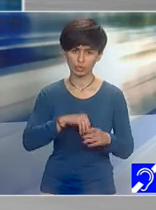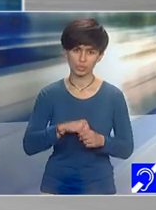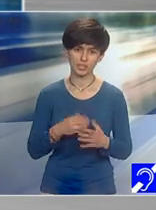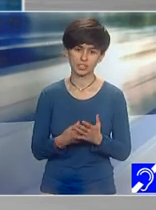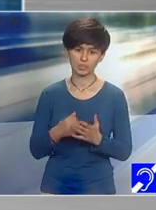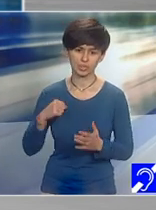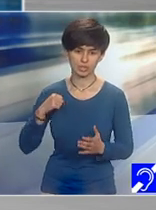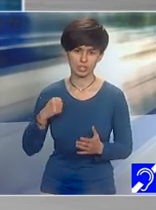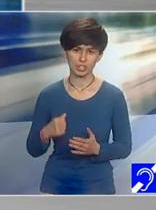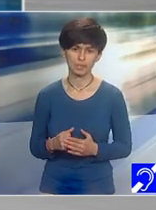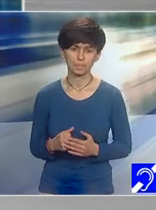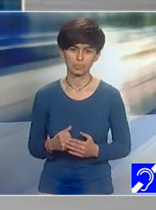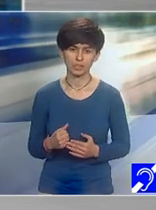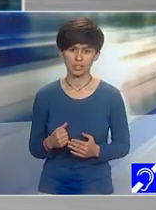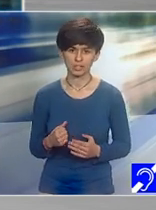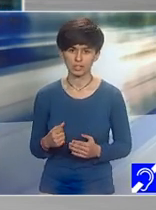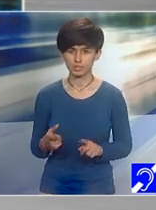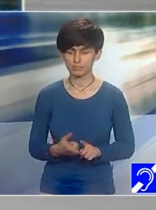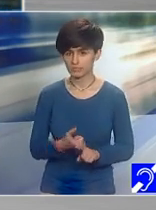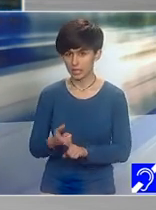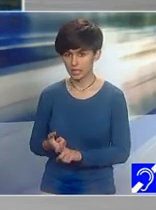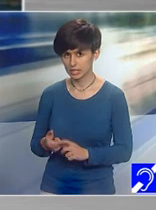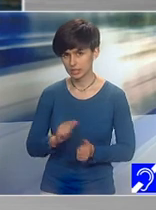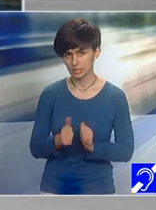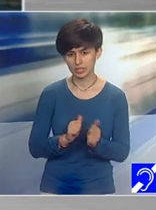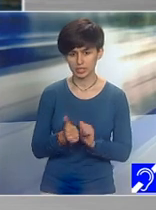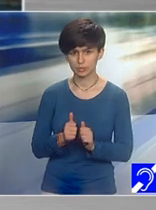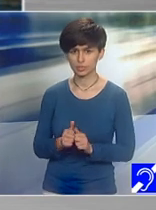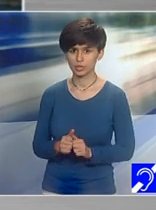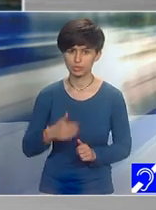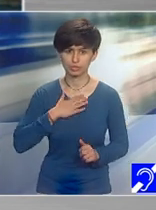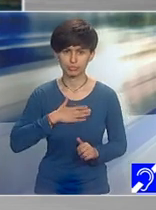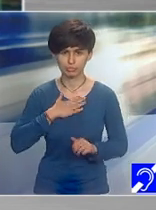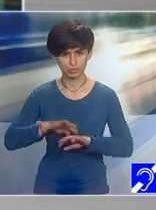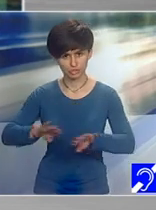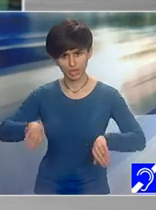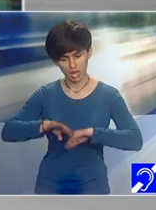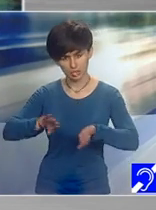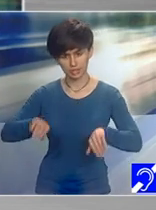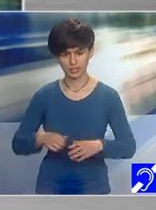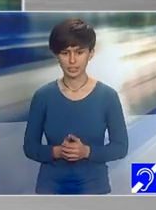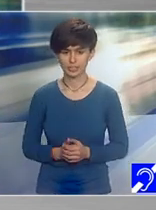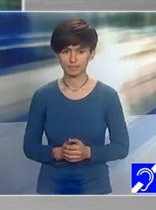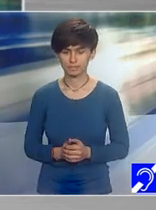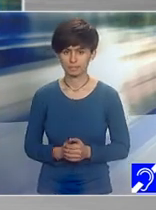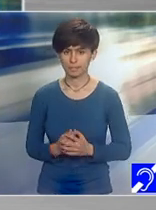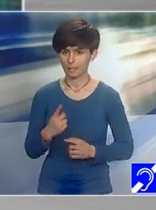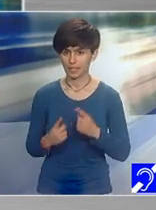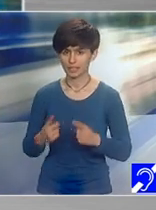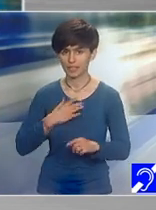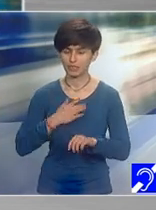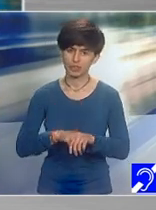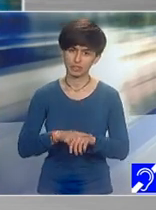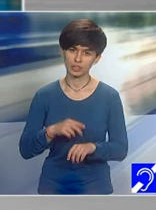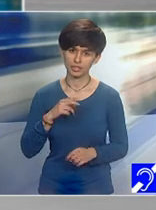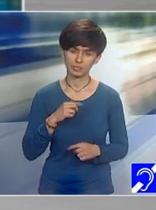cartierul din Borhanci, cele legate de sport, cu bazele de agrement și cu strandul San. Desigur, dacă vom avea vreme, o să putem discuta mai